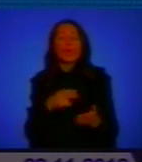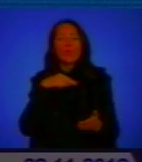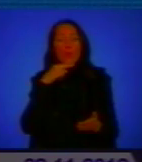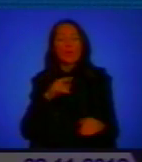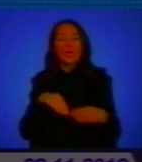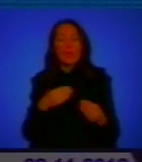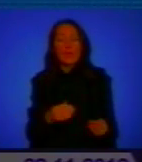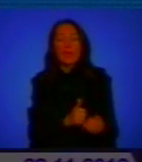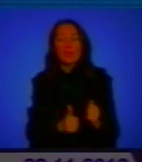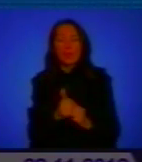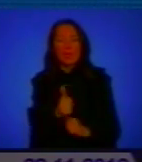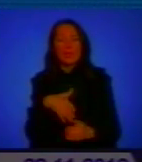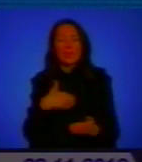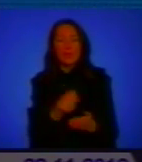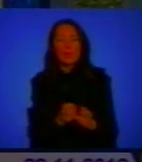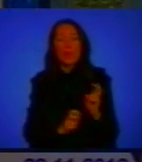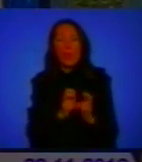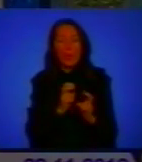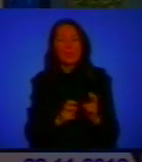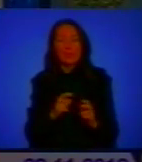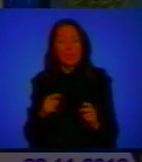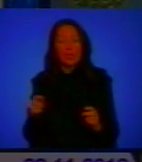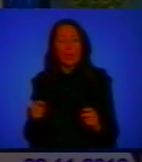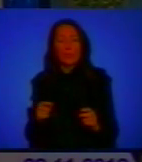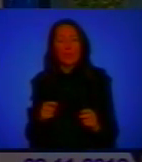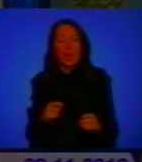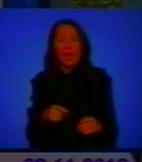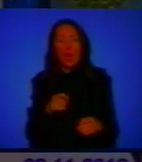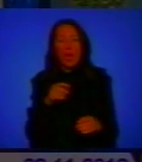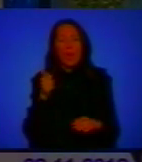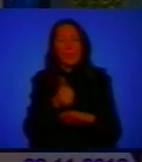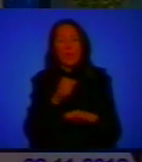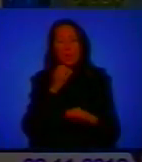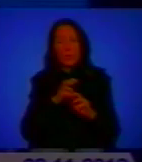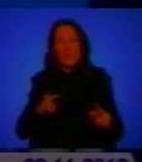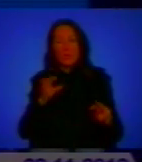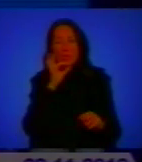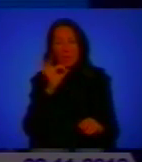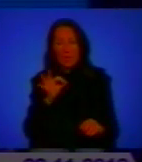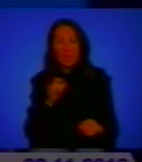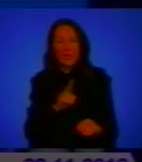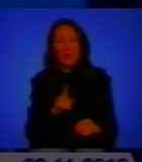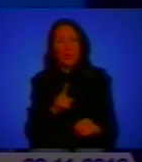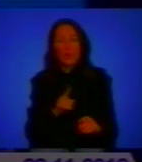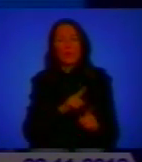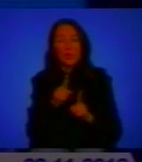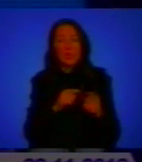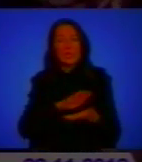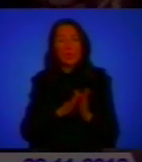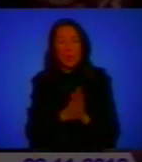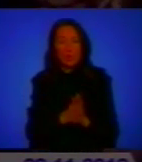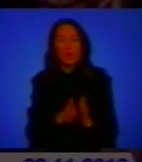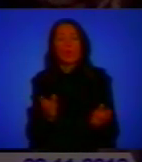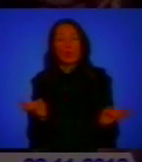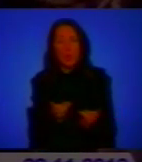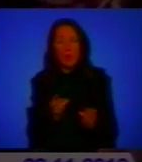дать приоритеты своему производителю? Натомість прем'єр-міністр запевнив представників федерації, змінити ситуацію збираються за